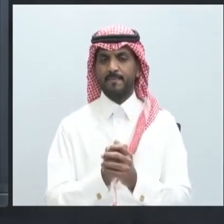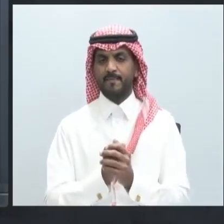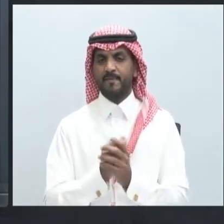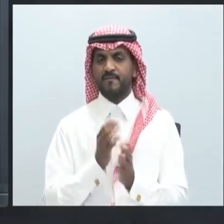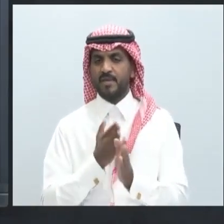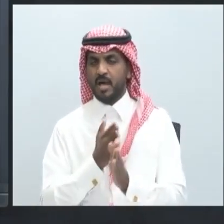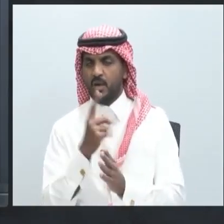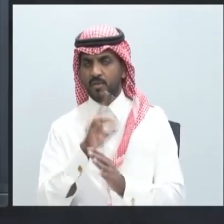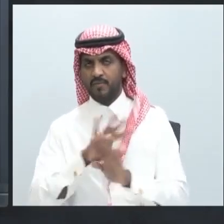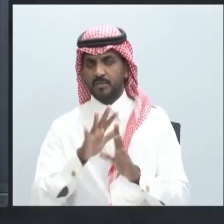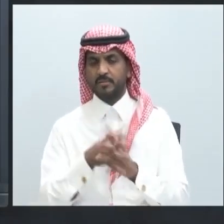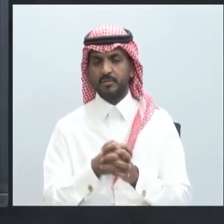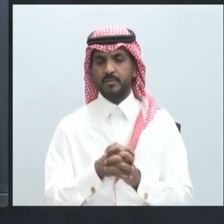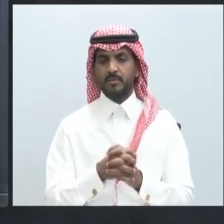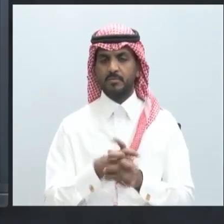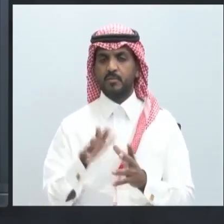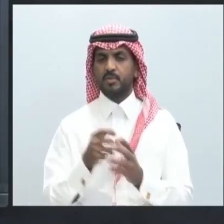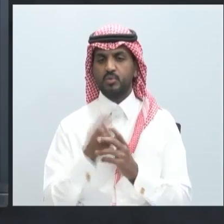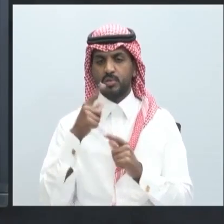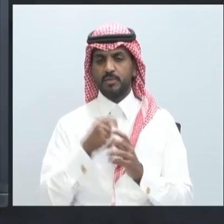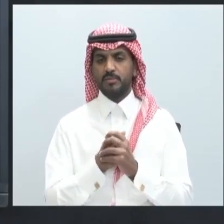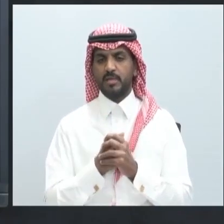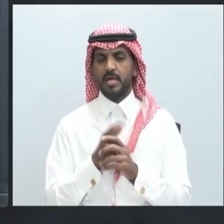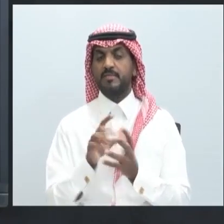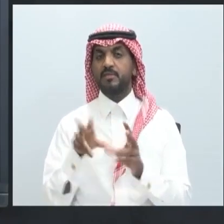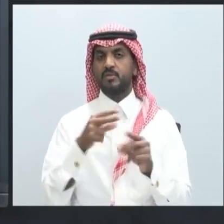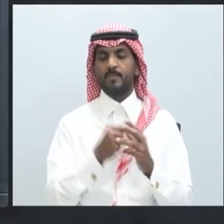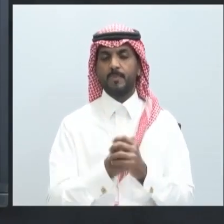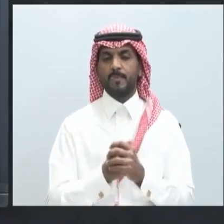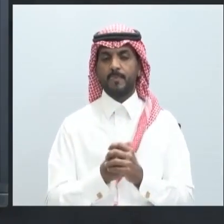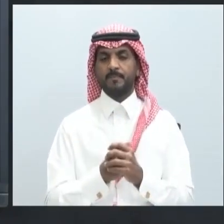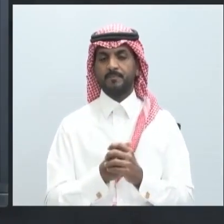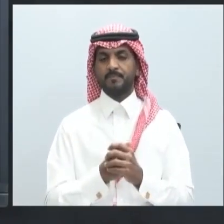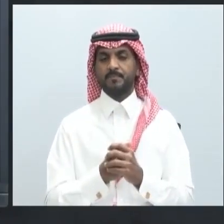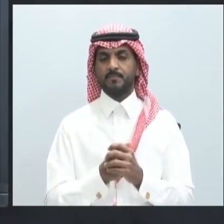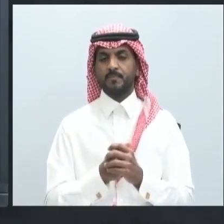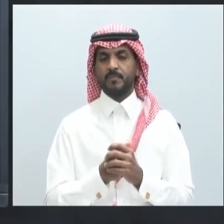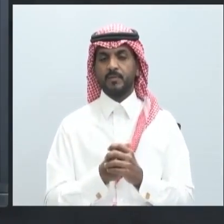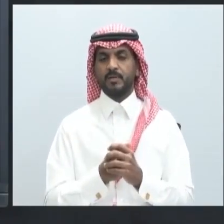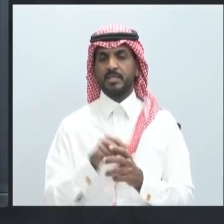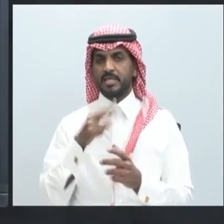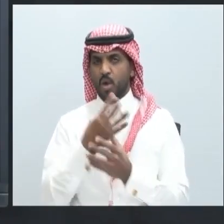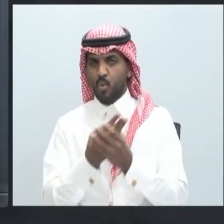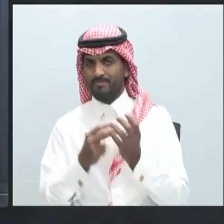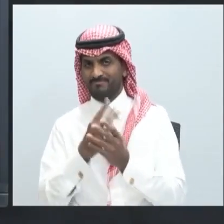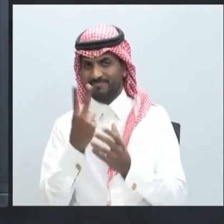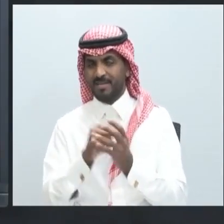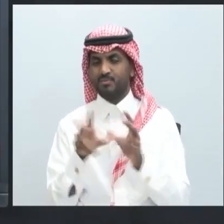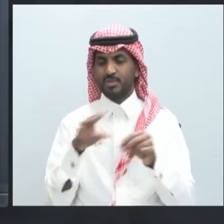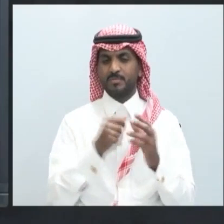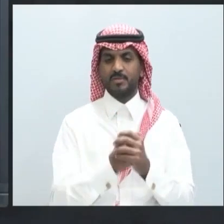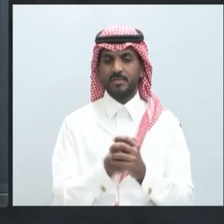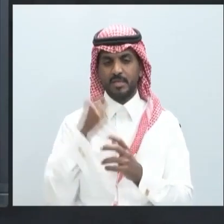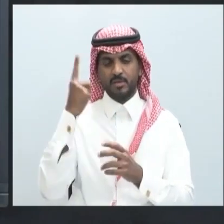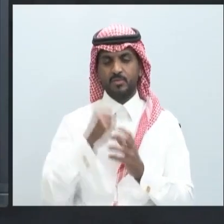حاله واحده فقط من الممكن ان نشاهد هذا التشابه وهي في حاله التوائم المتطابقه ولعلكم